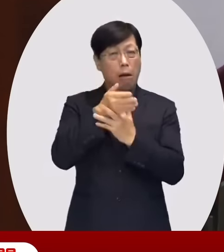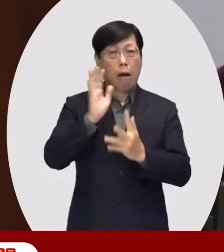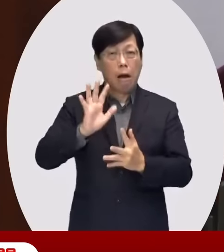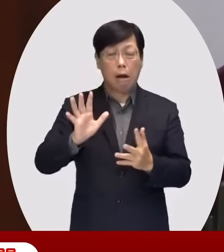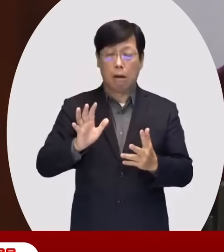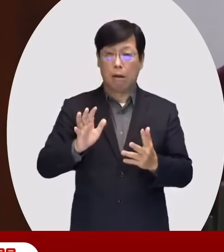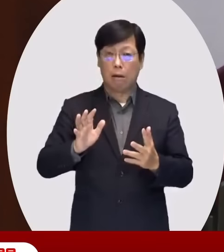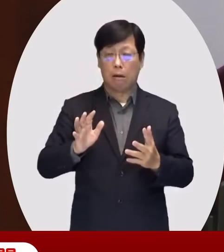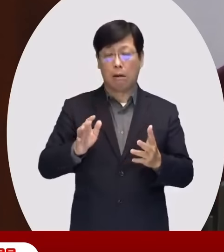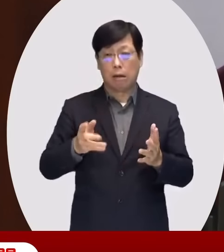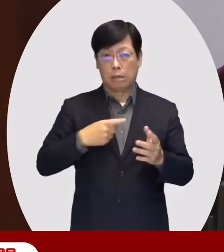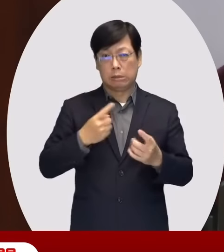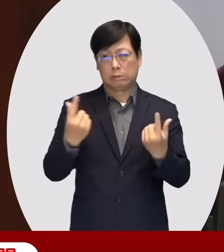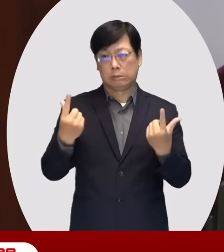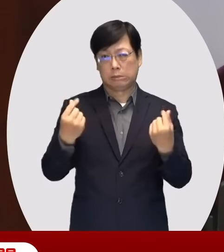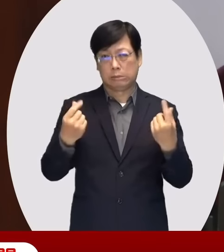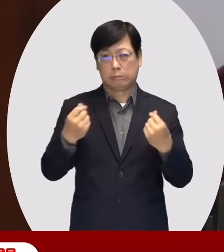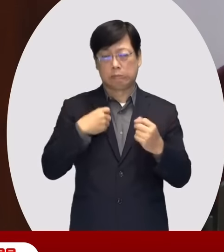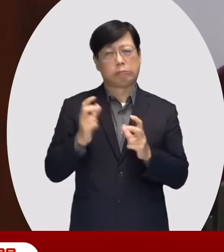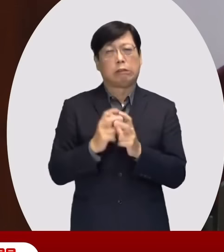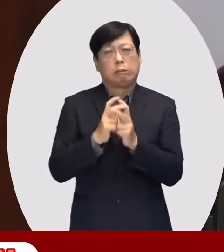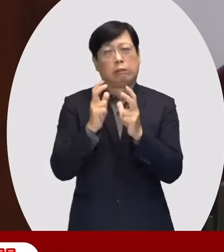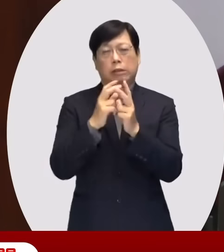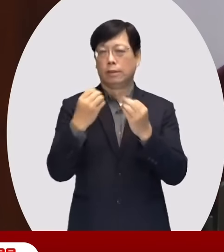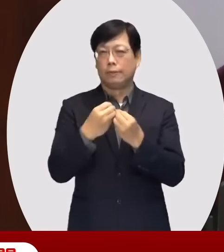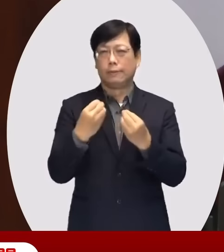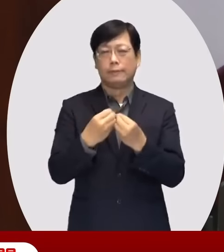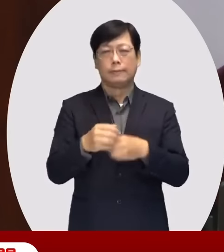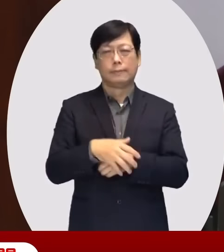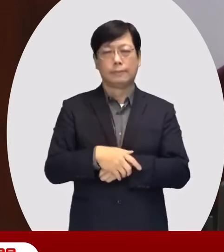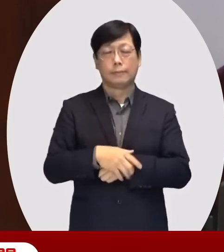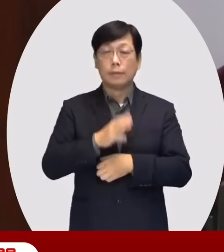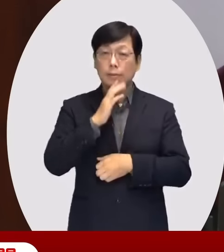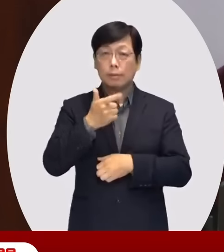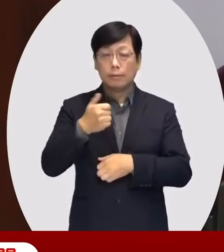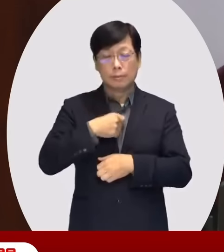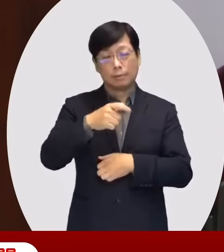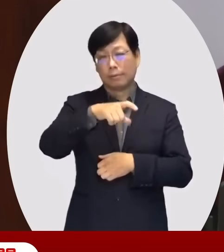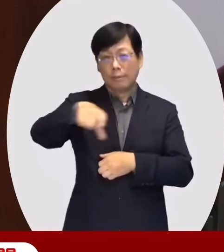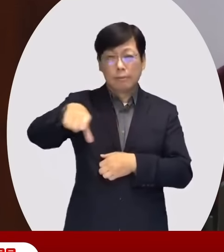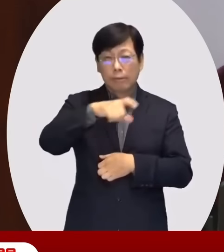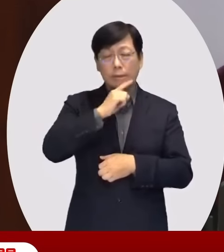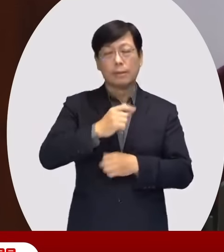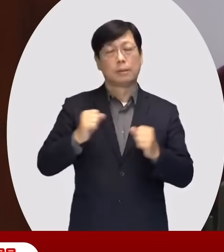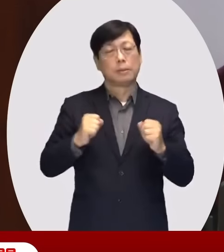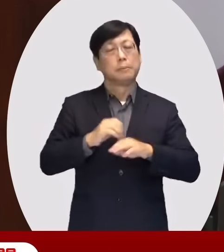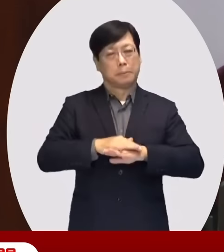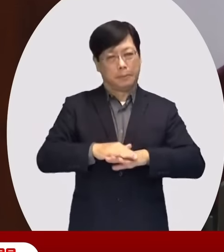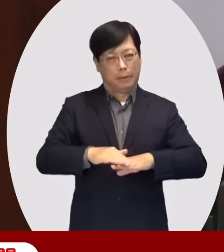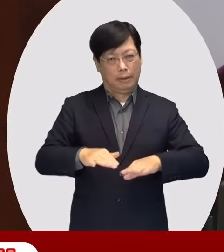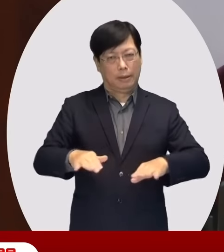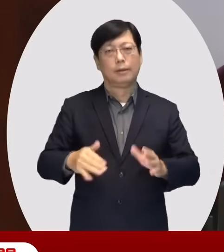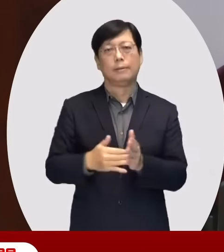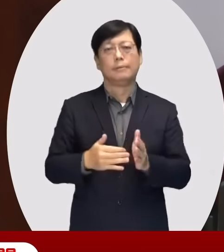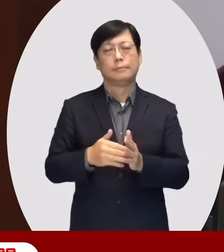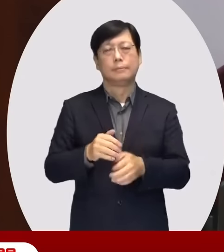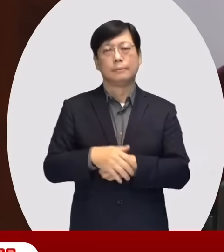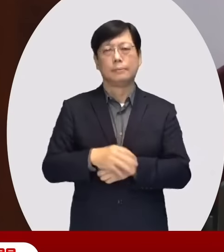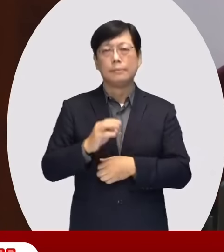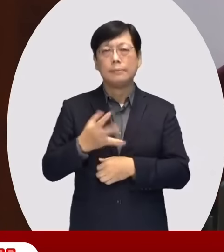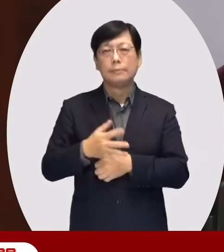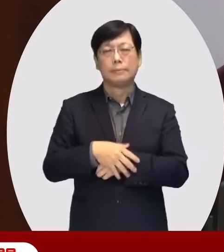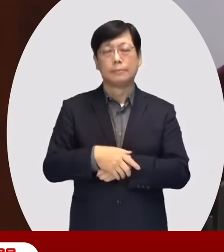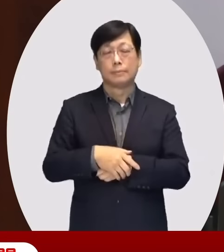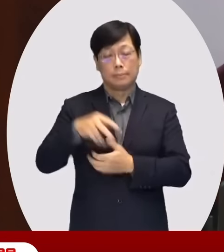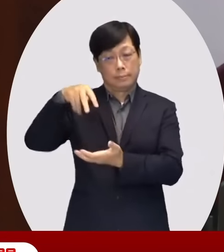入，却又是这么样的激烈争执，是不是也请双方啊稍微冷静一下？因